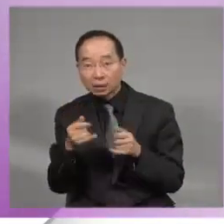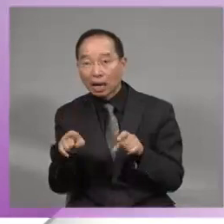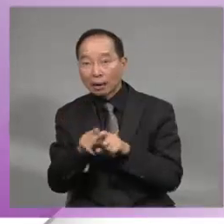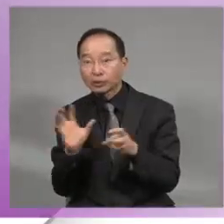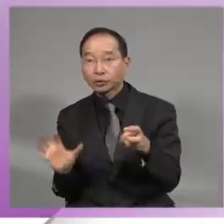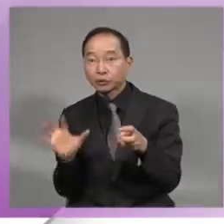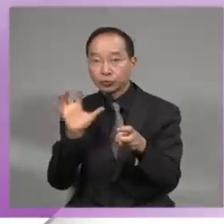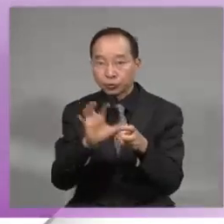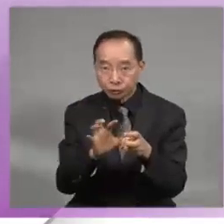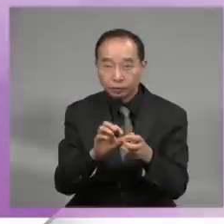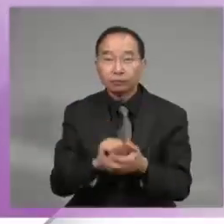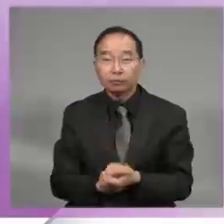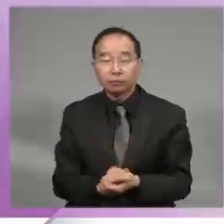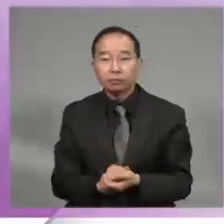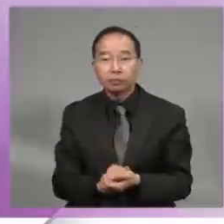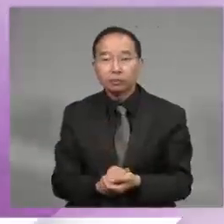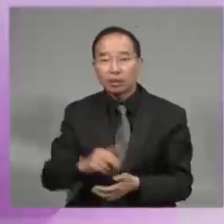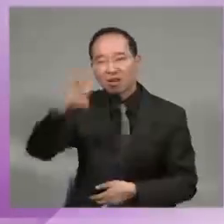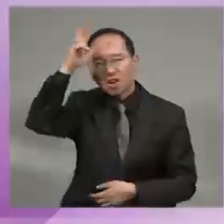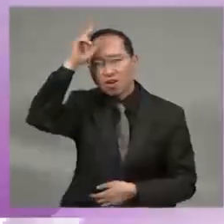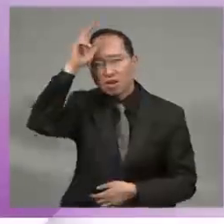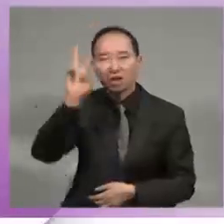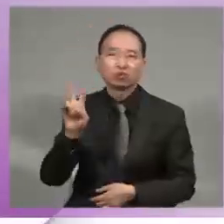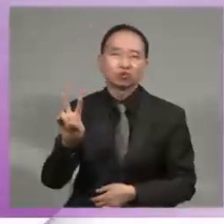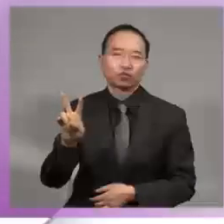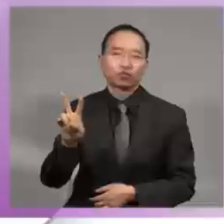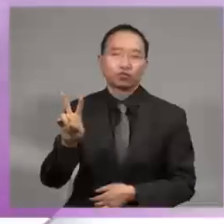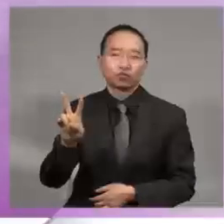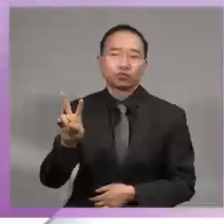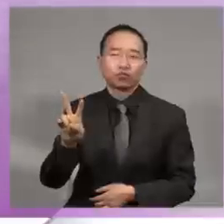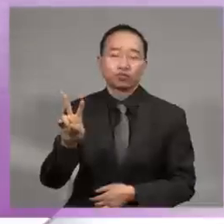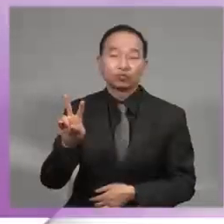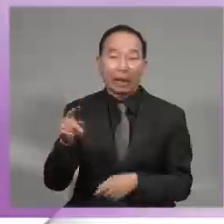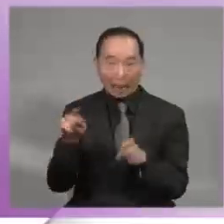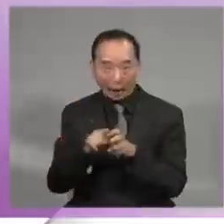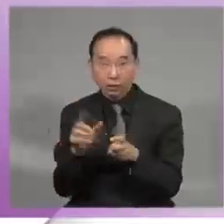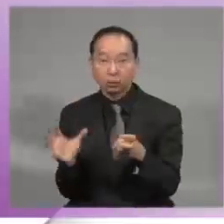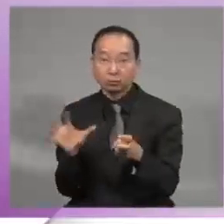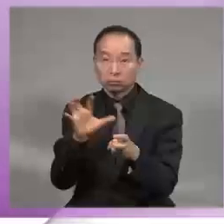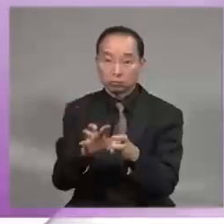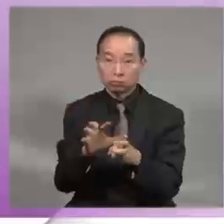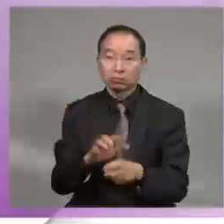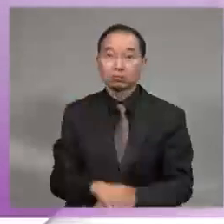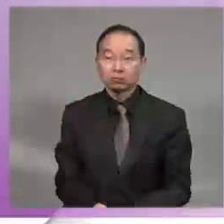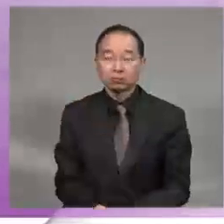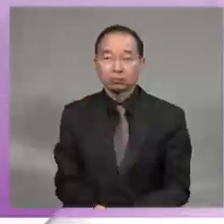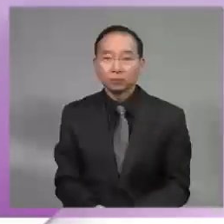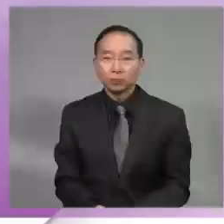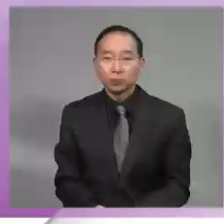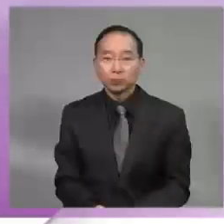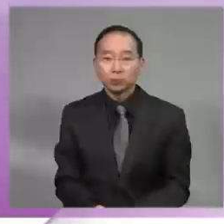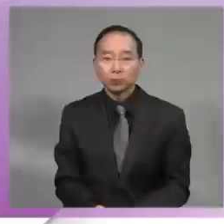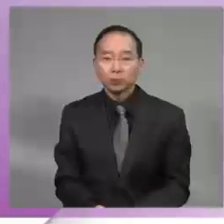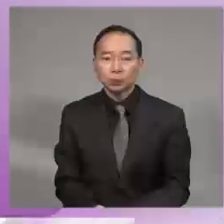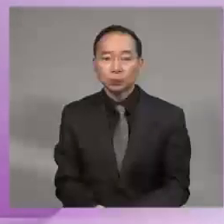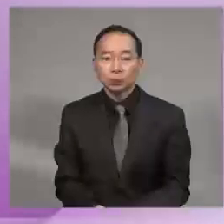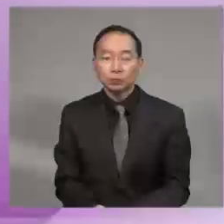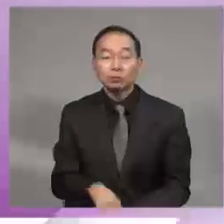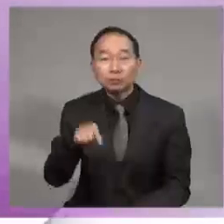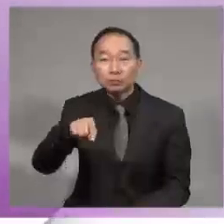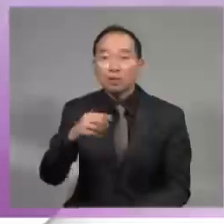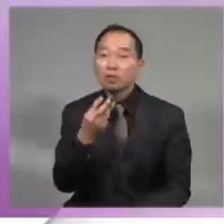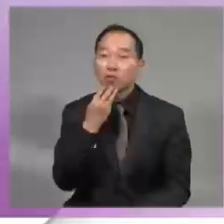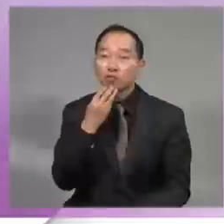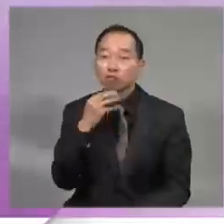하십니다. 그리고 네. 정복을 한 경찰관 분들도 함께 호송을 해주십니다. 네. 자 이곳은